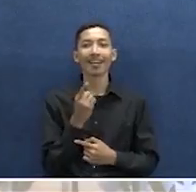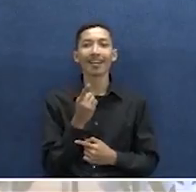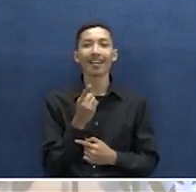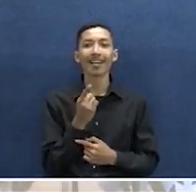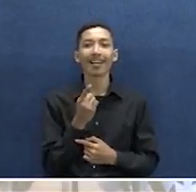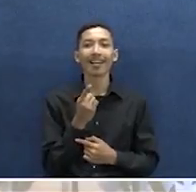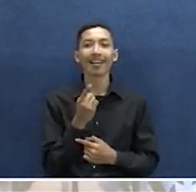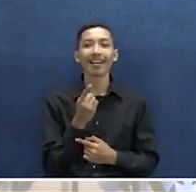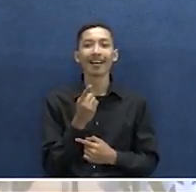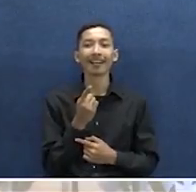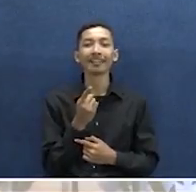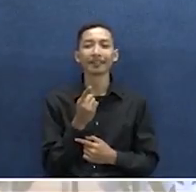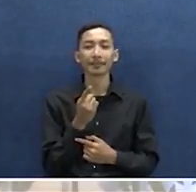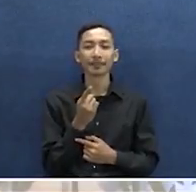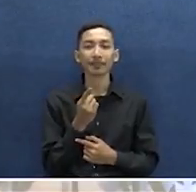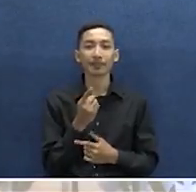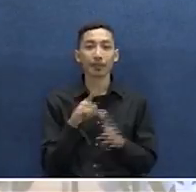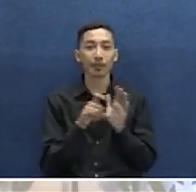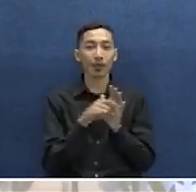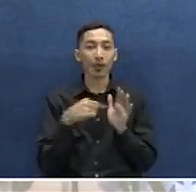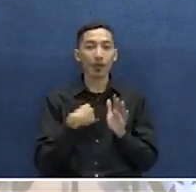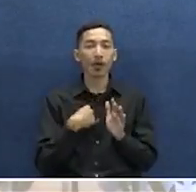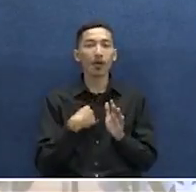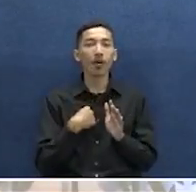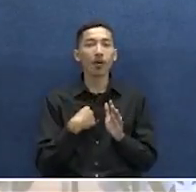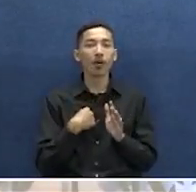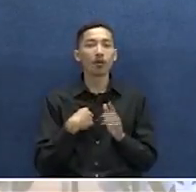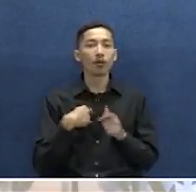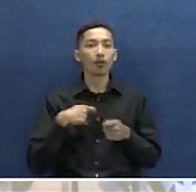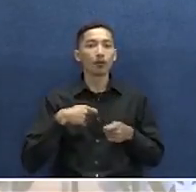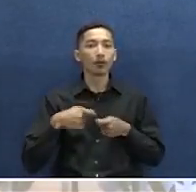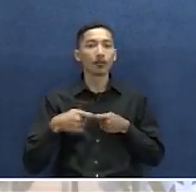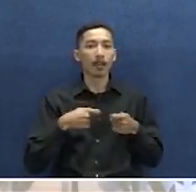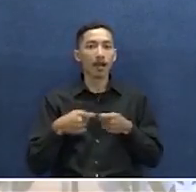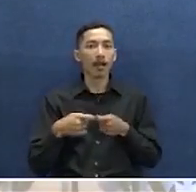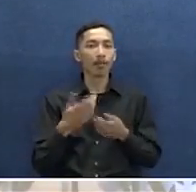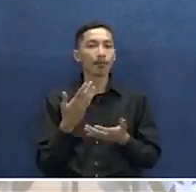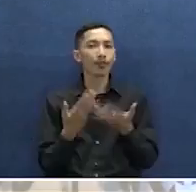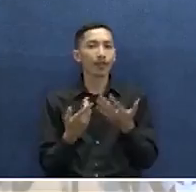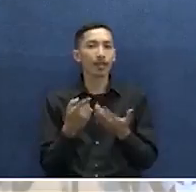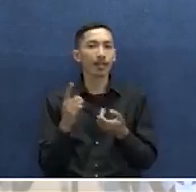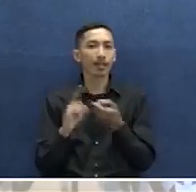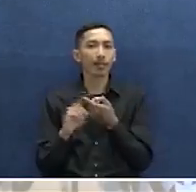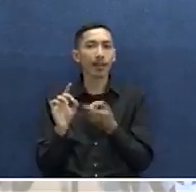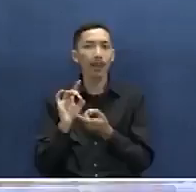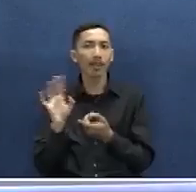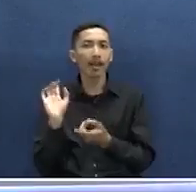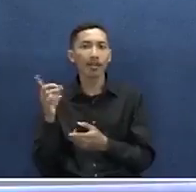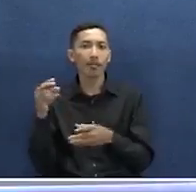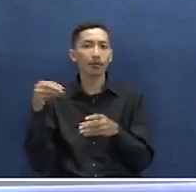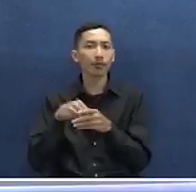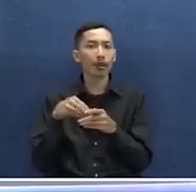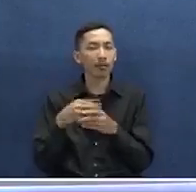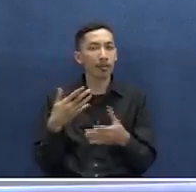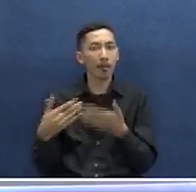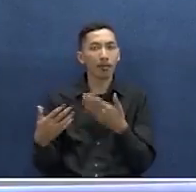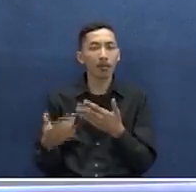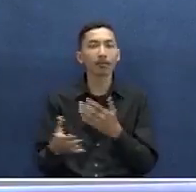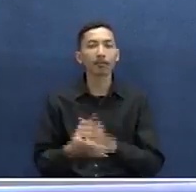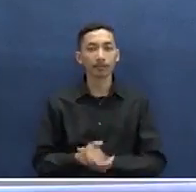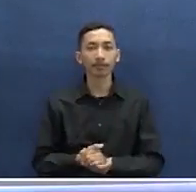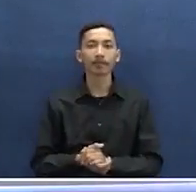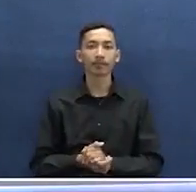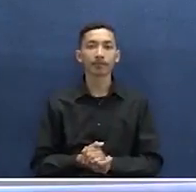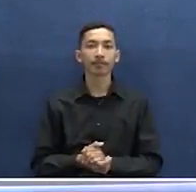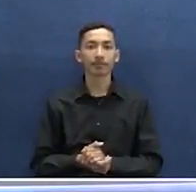tiket ya ya kalau saya memang dari sisi usah atau dari sisi Battle ke teman-teman dari yang lain juga nggak masalah jadi kita bisa lihat Bagaimana seorang